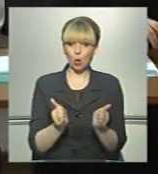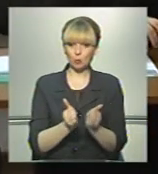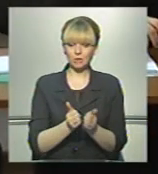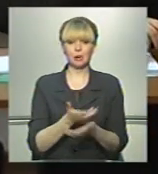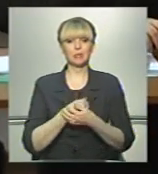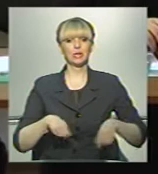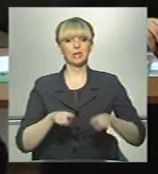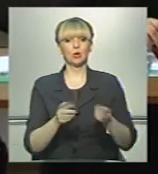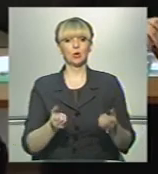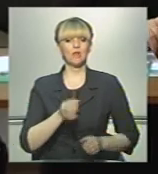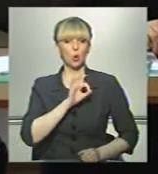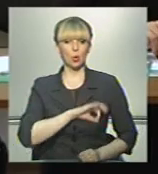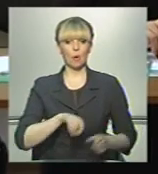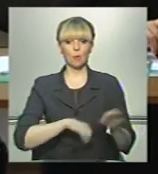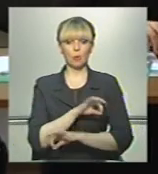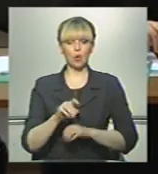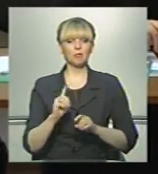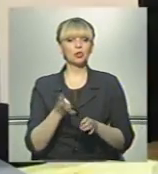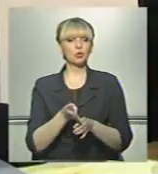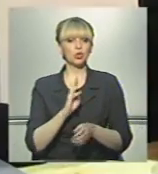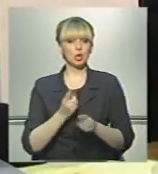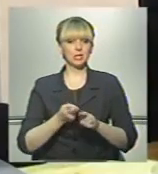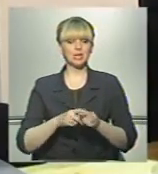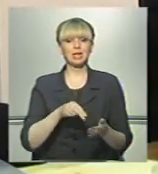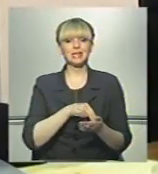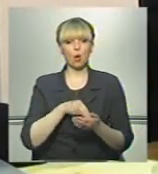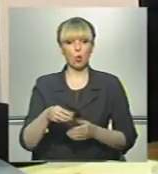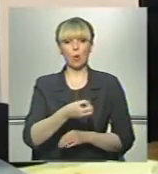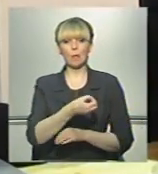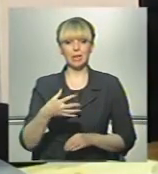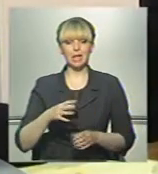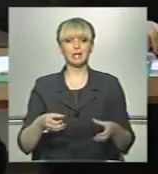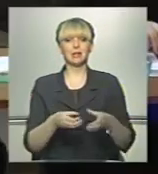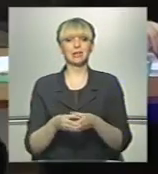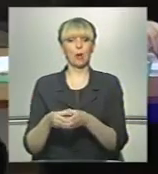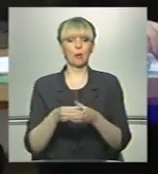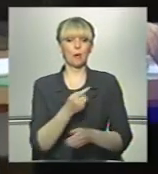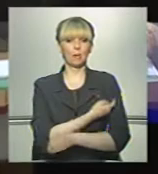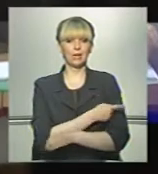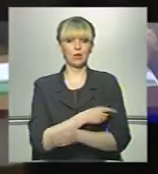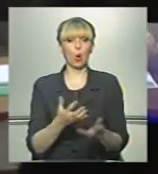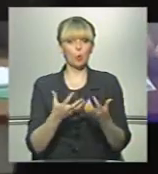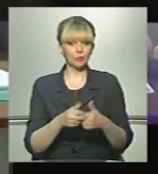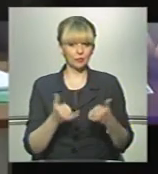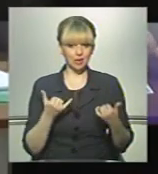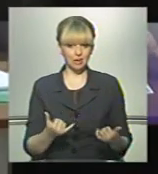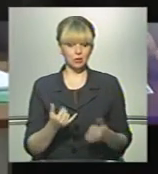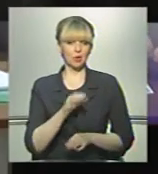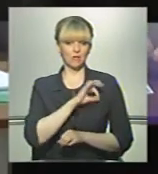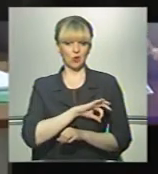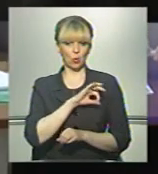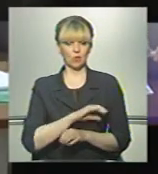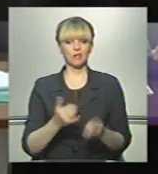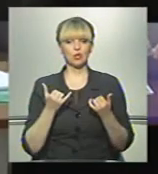також отримали користь від проекту, а саме в першу чергу це закупка 15 наборів медичного обладнання, які на сьогодні